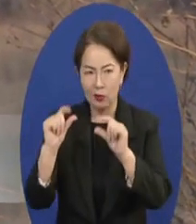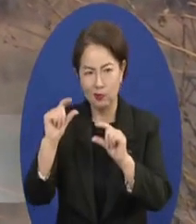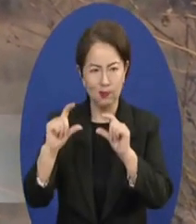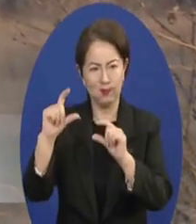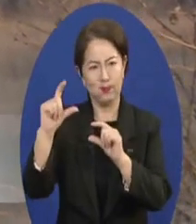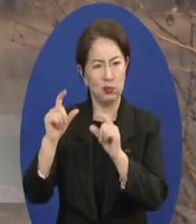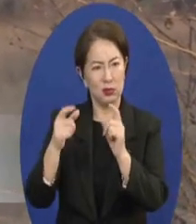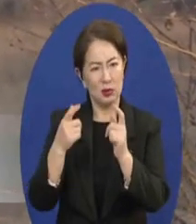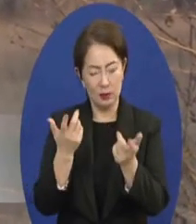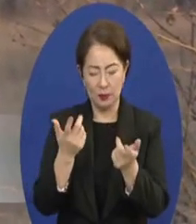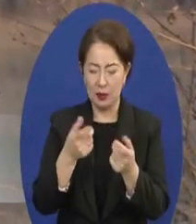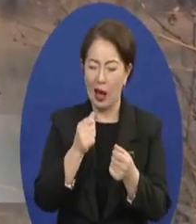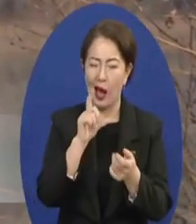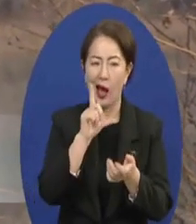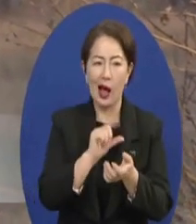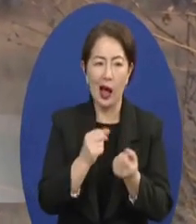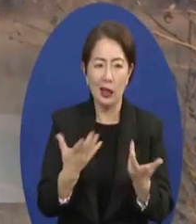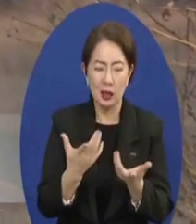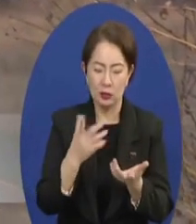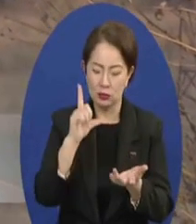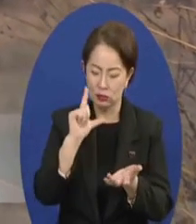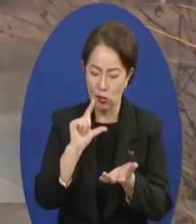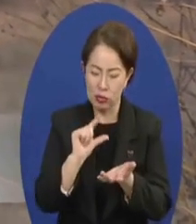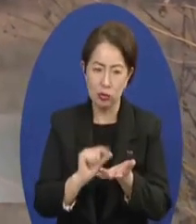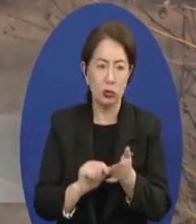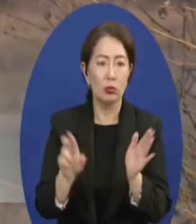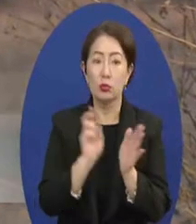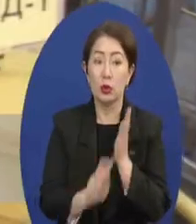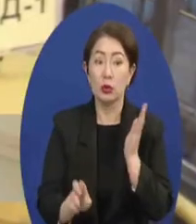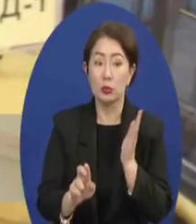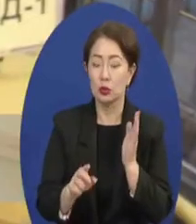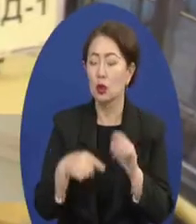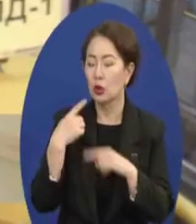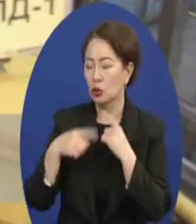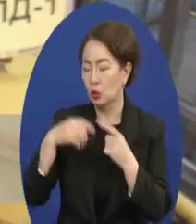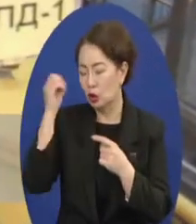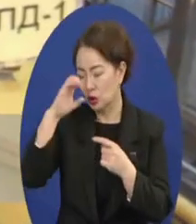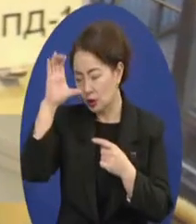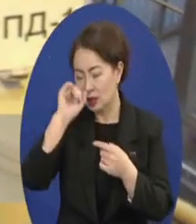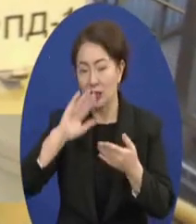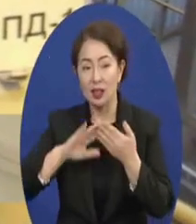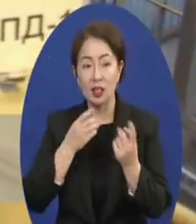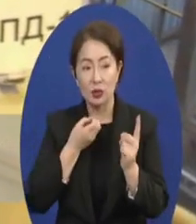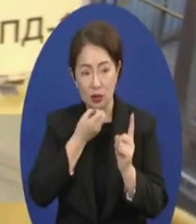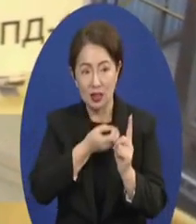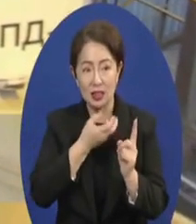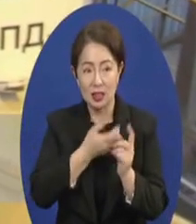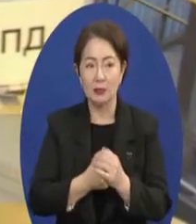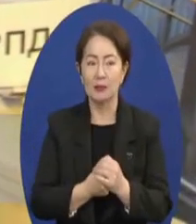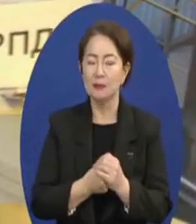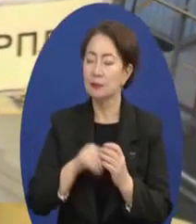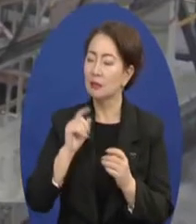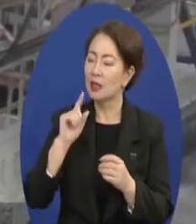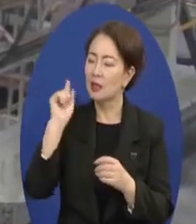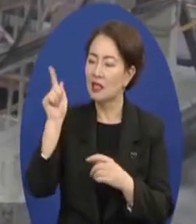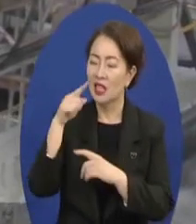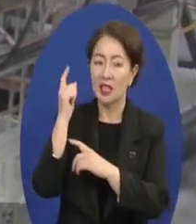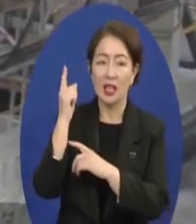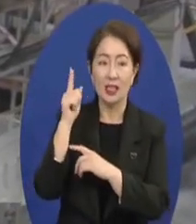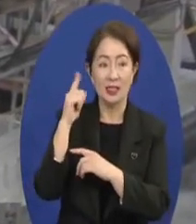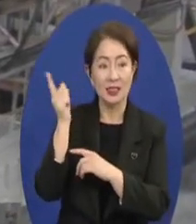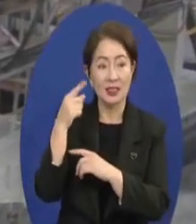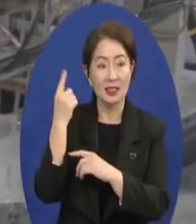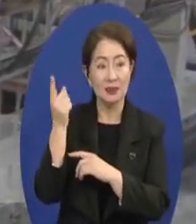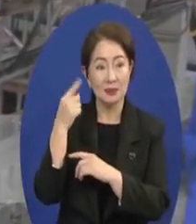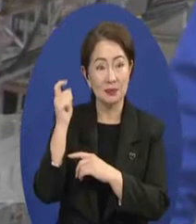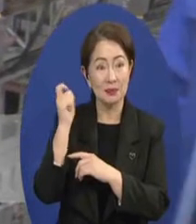алдагдлыг бууруулах боломжгүй гэдгээч эрчим хүчний сайд ерөнхий сайдад танилцуулж байна. Монгол улсын хэмжээнд цахилгаан эрчим хүчний хэрэглээ сүүлийн